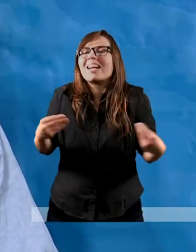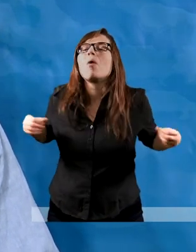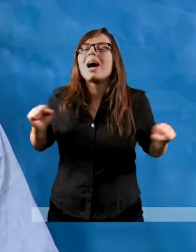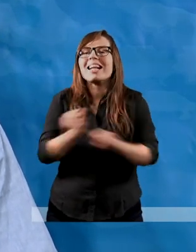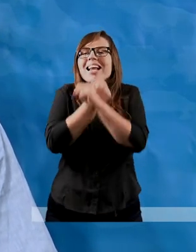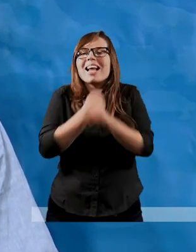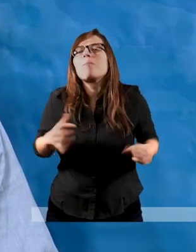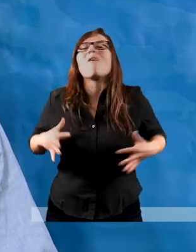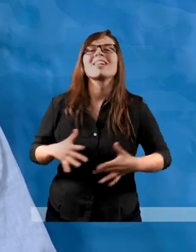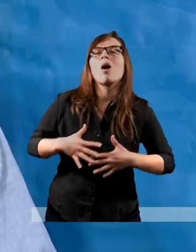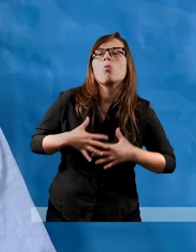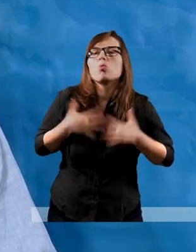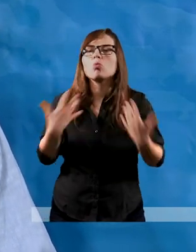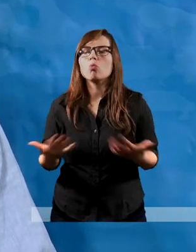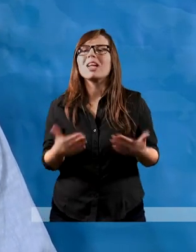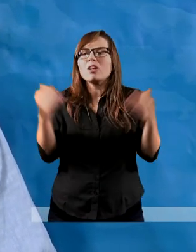cudowne uczucie,